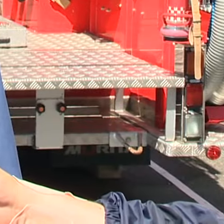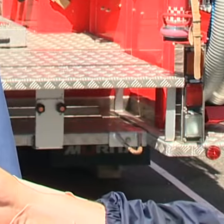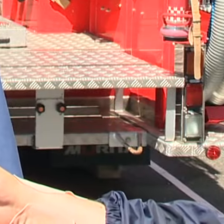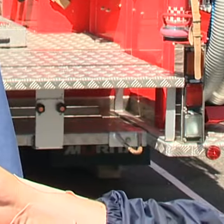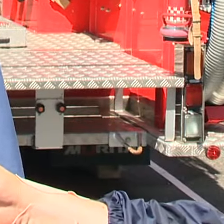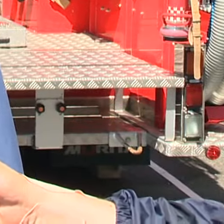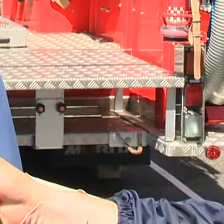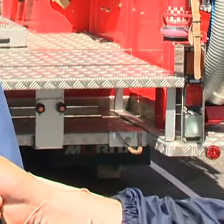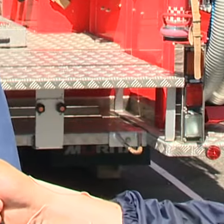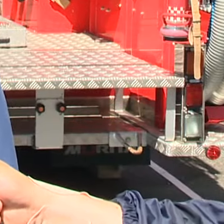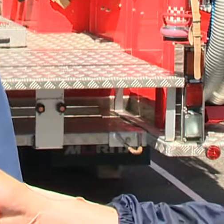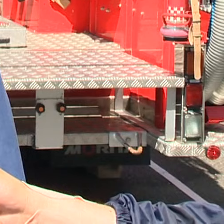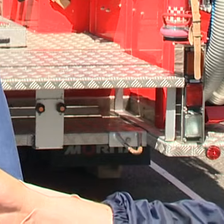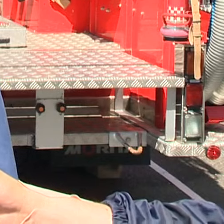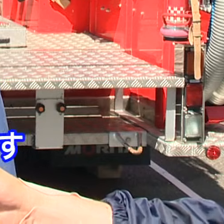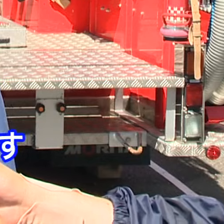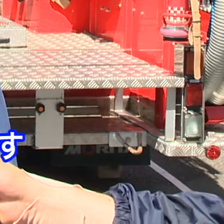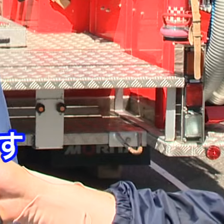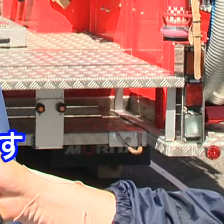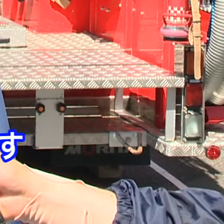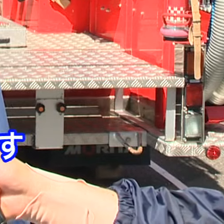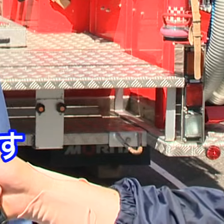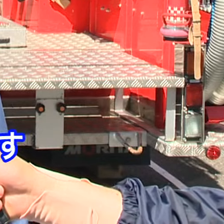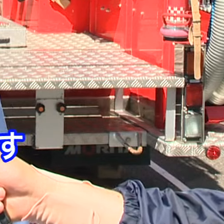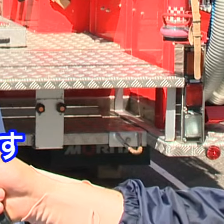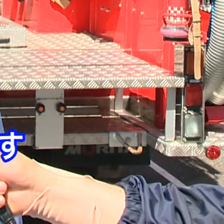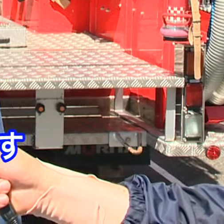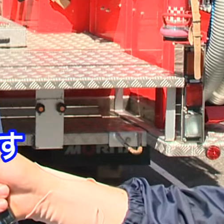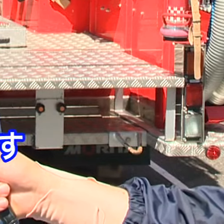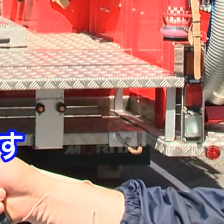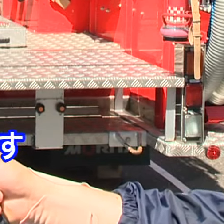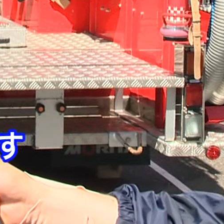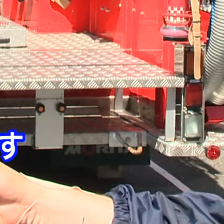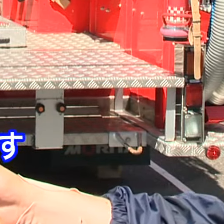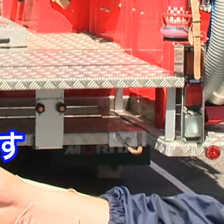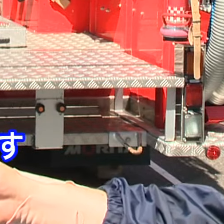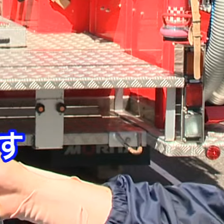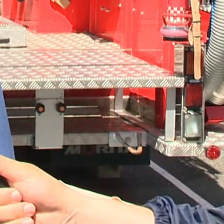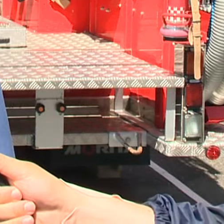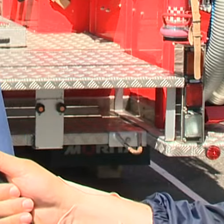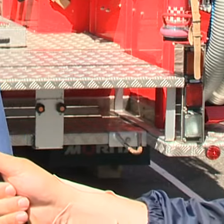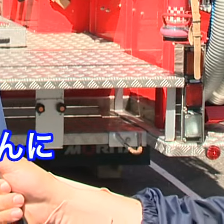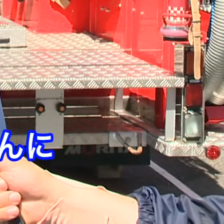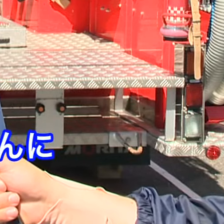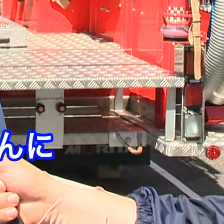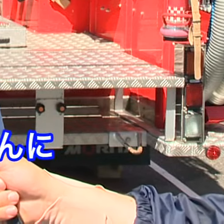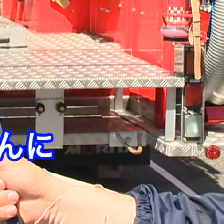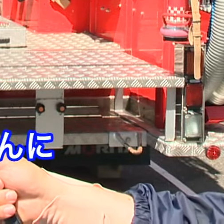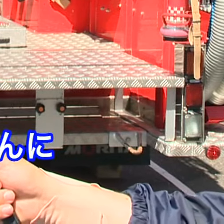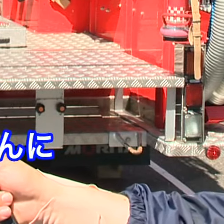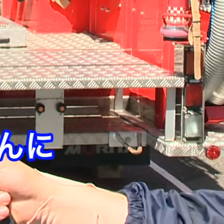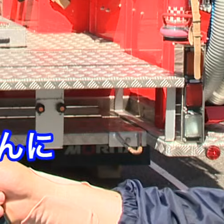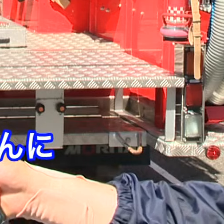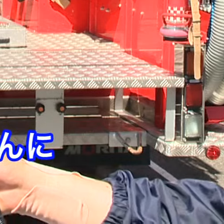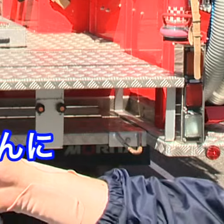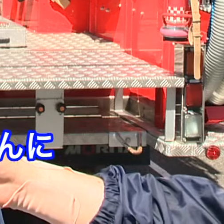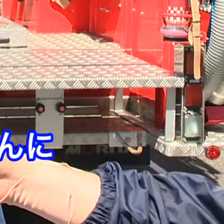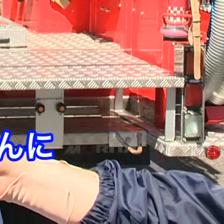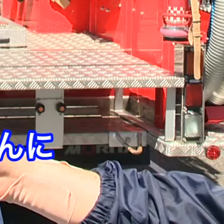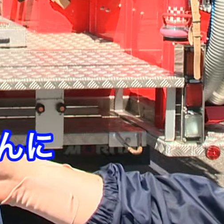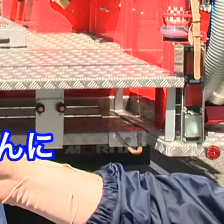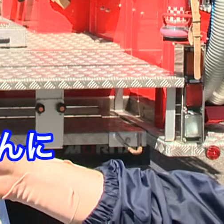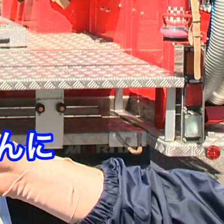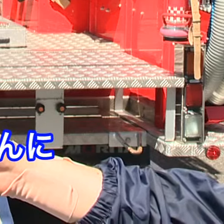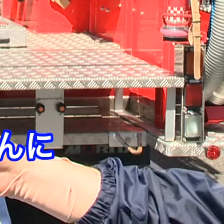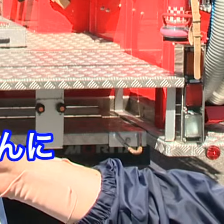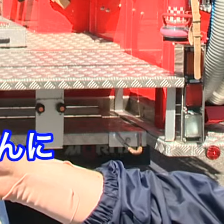ちょっと疲れたです。でも無事終わってよかったです。指導してくださった坪井さん